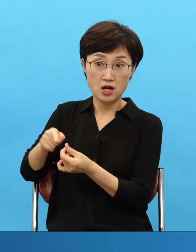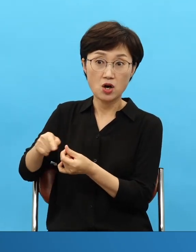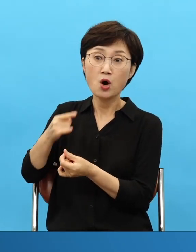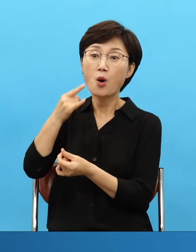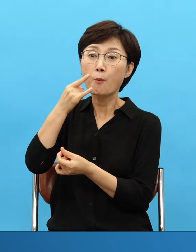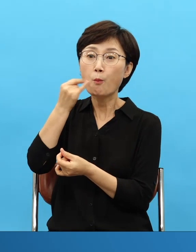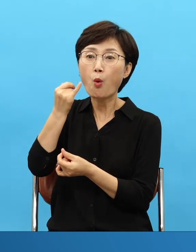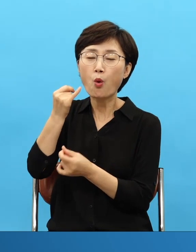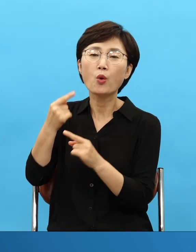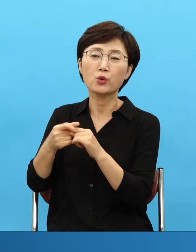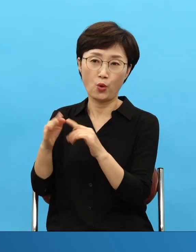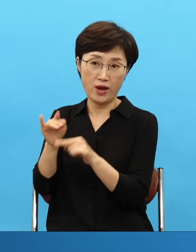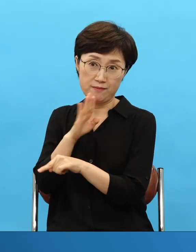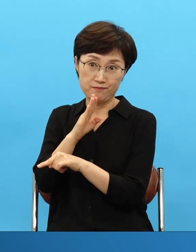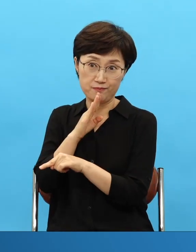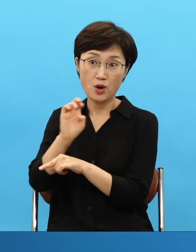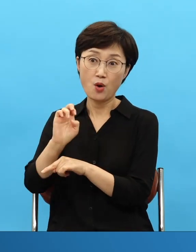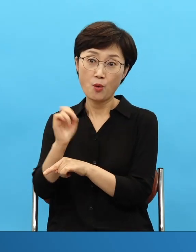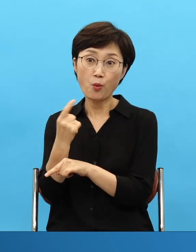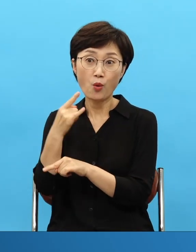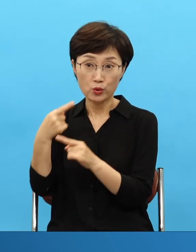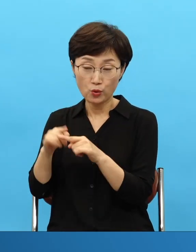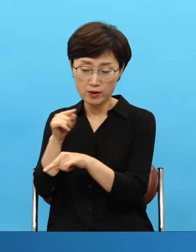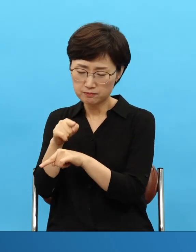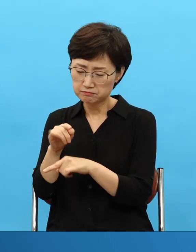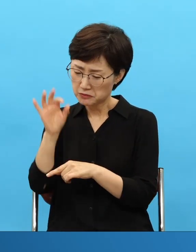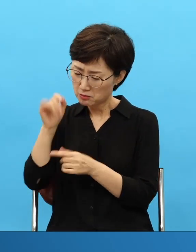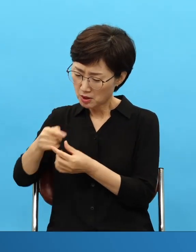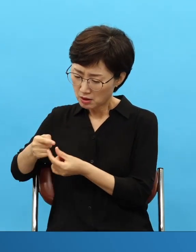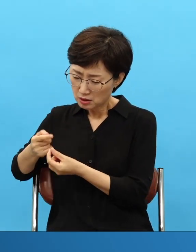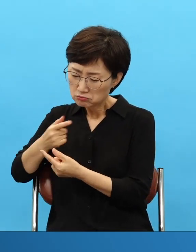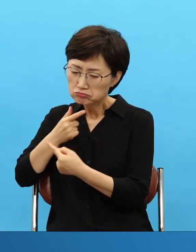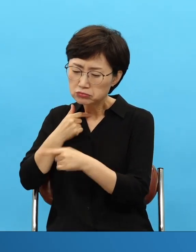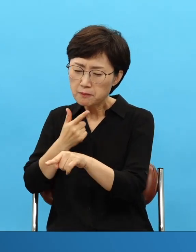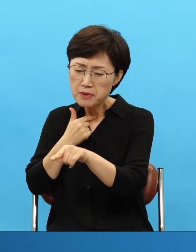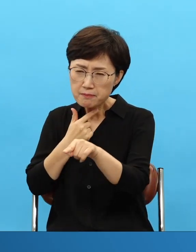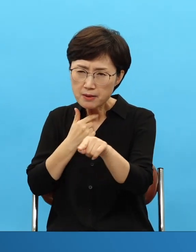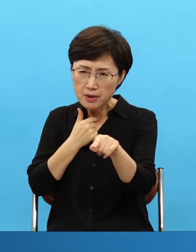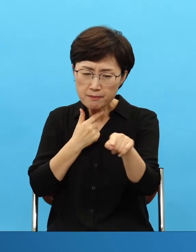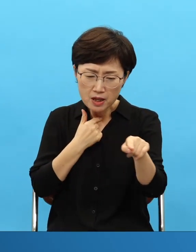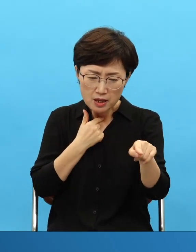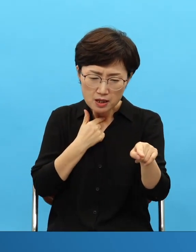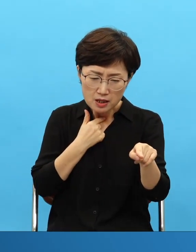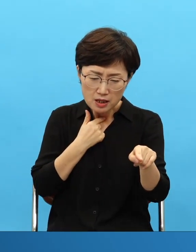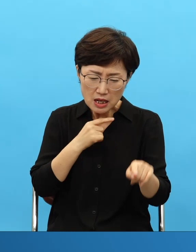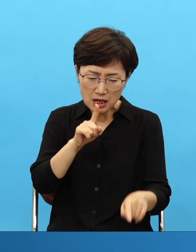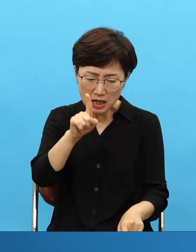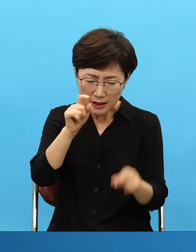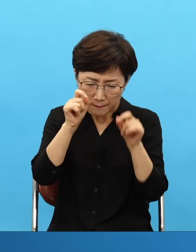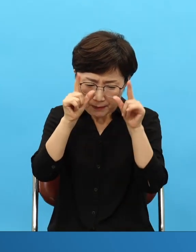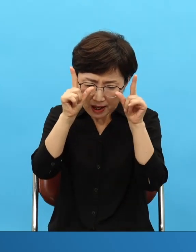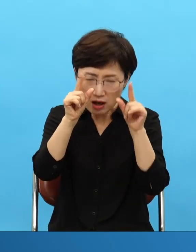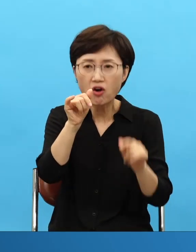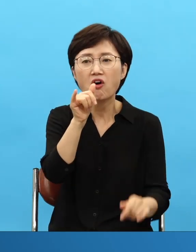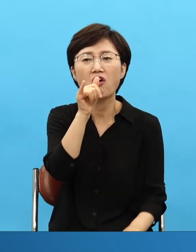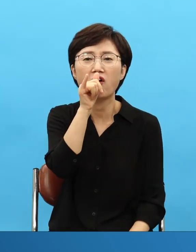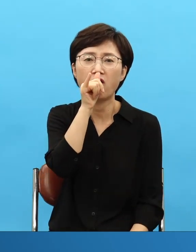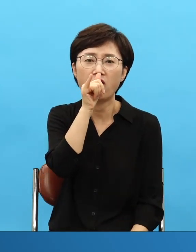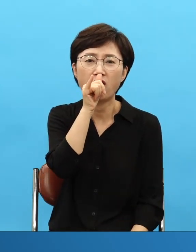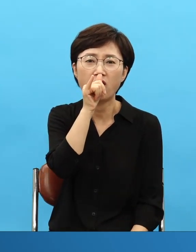한 가지만 딱 기억을 했습니다. But starting from my mother church and through this entire progression of time, there was only one thing I kept in